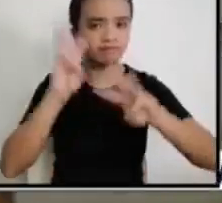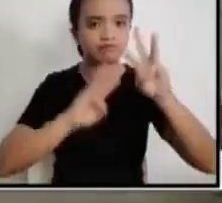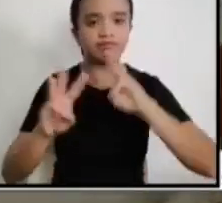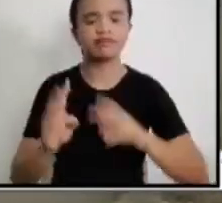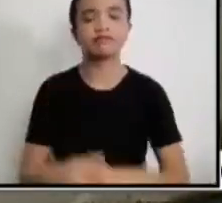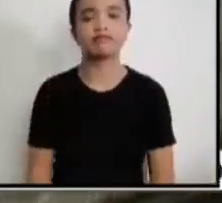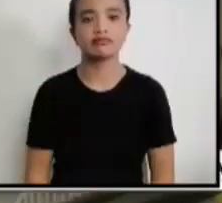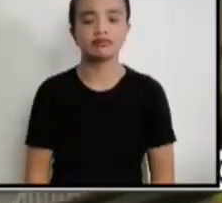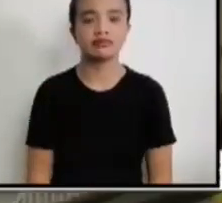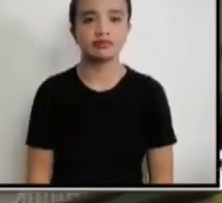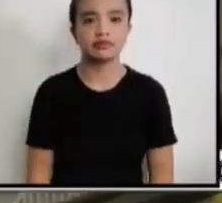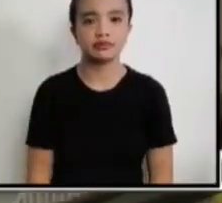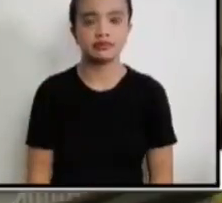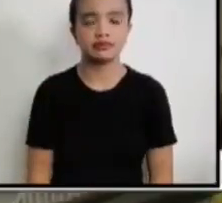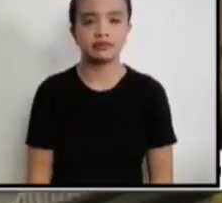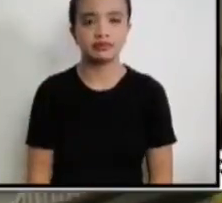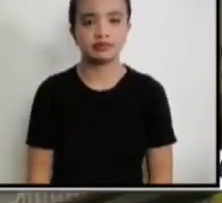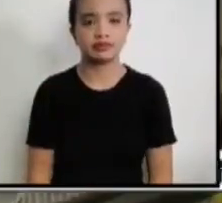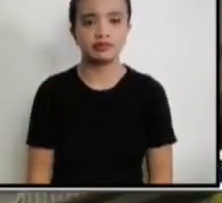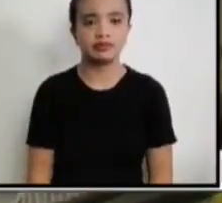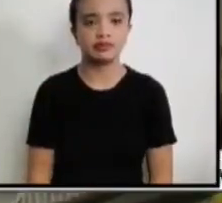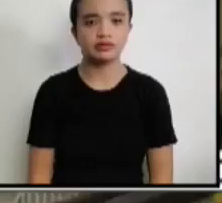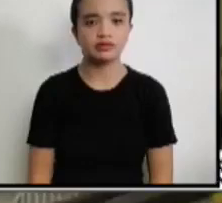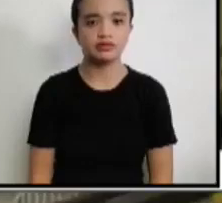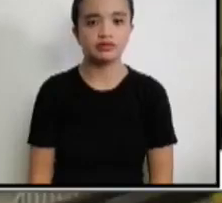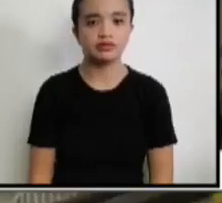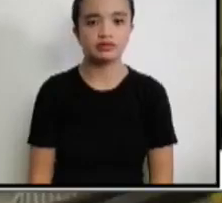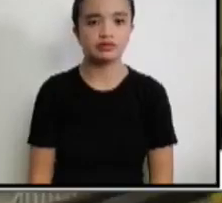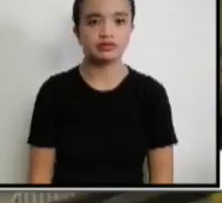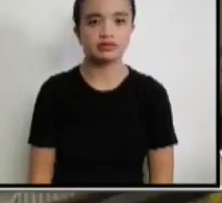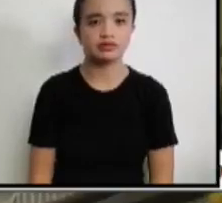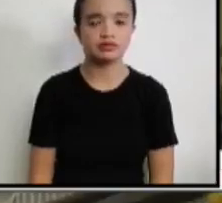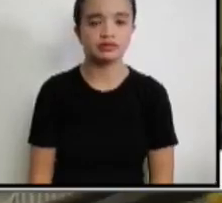Manalo, para sa Morning Show ng Bayan, Rise and Shine Pilipinas!